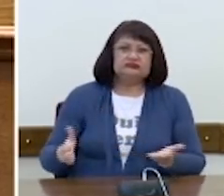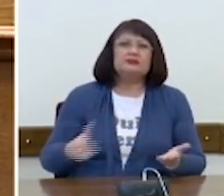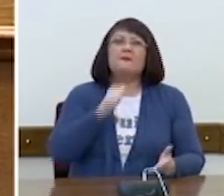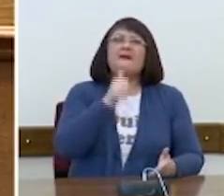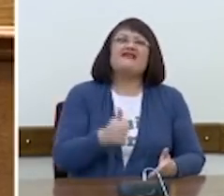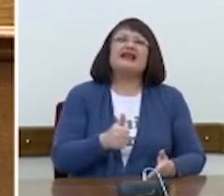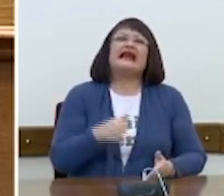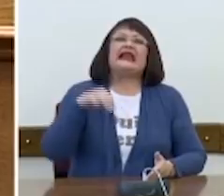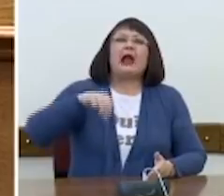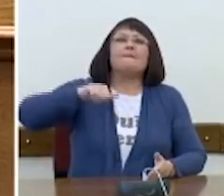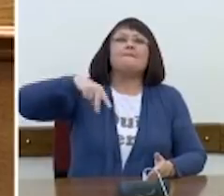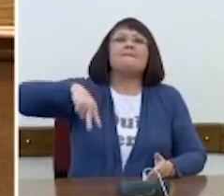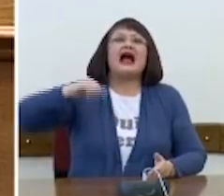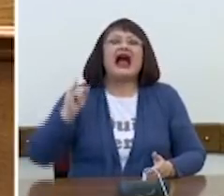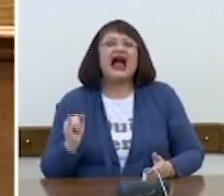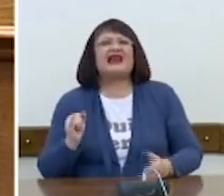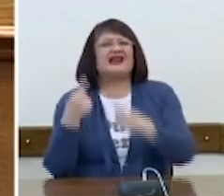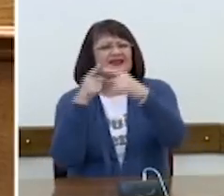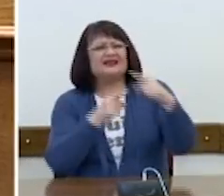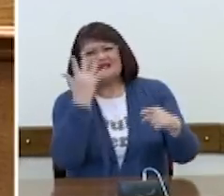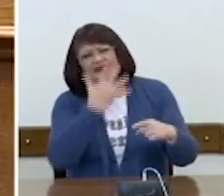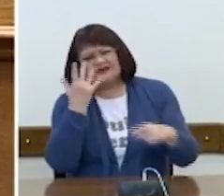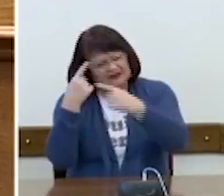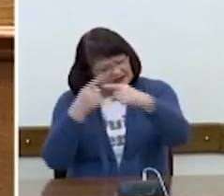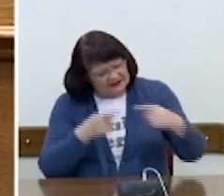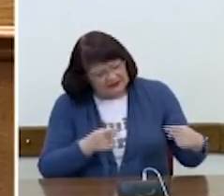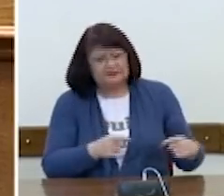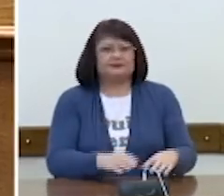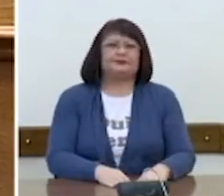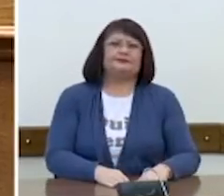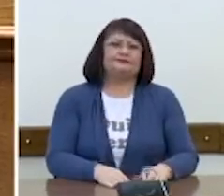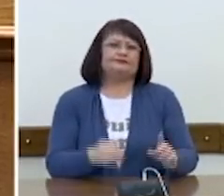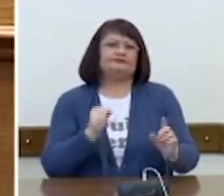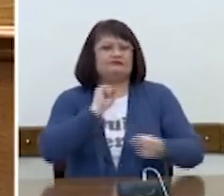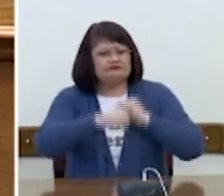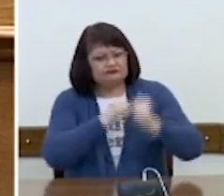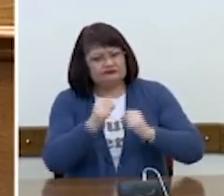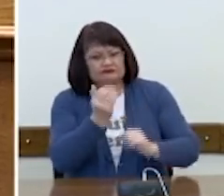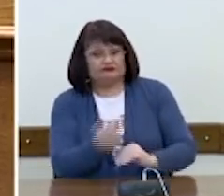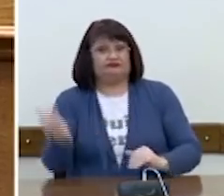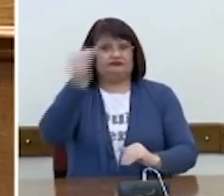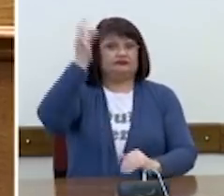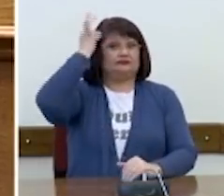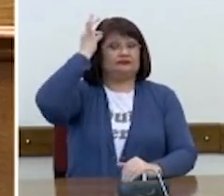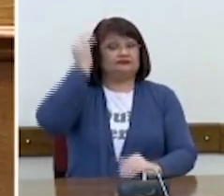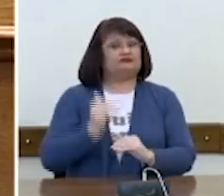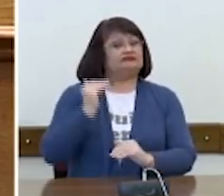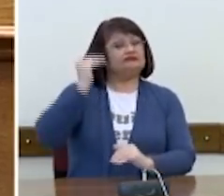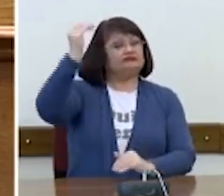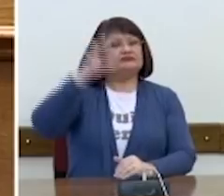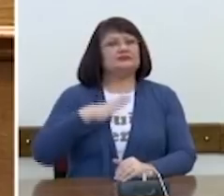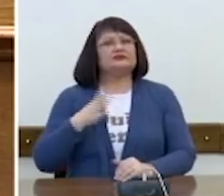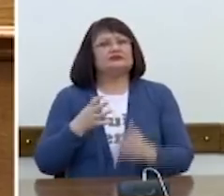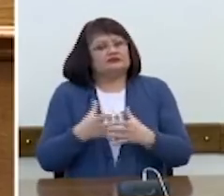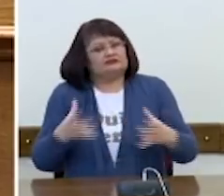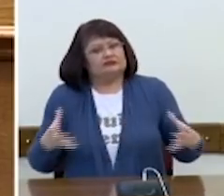Μάλι, Μπουργκίνα Φάσο, Νίγηρα, Τσάντ. Διεκδικεί αναβάθμιση της θέσης της και επιδιώκει να επεκτείνει τη